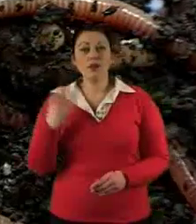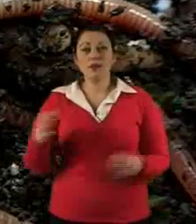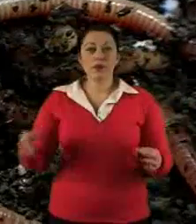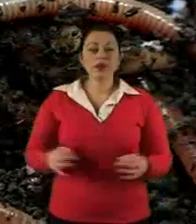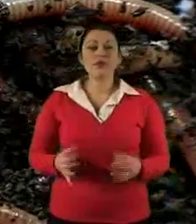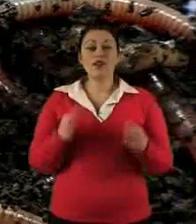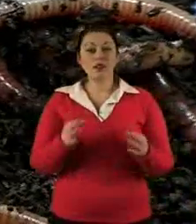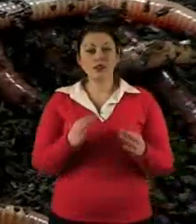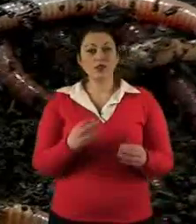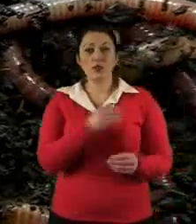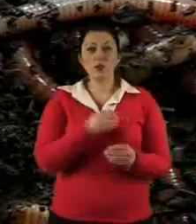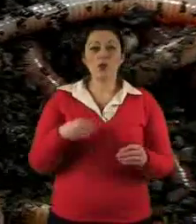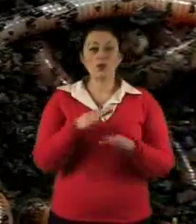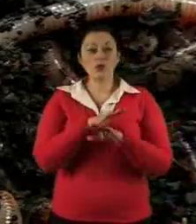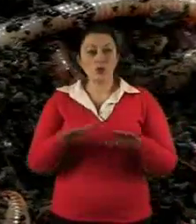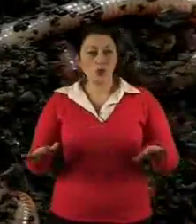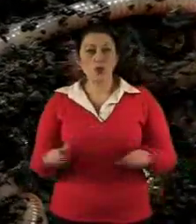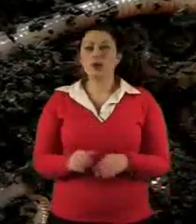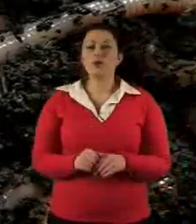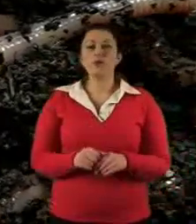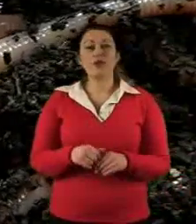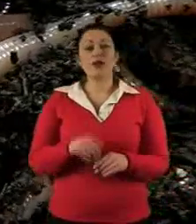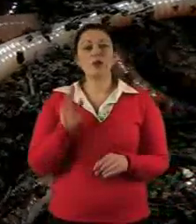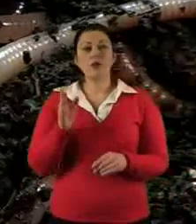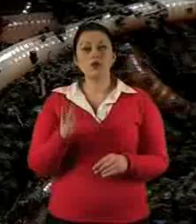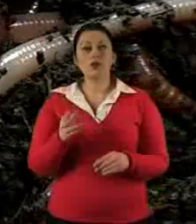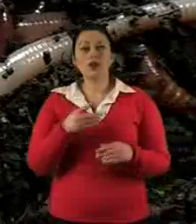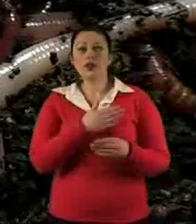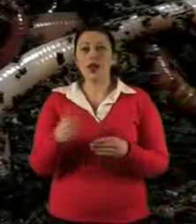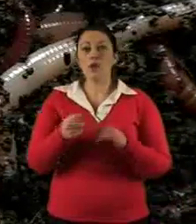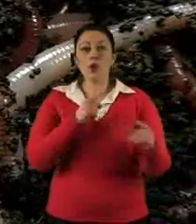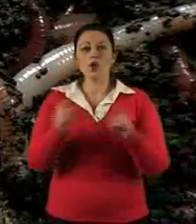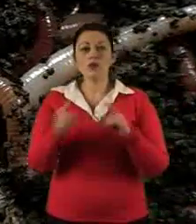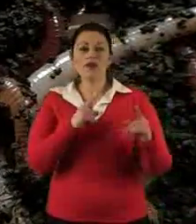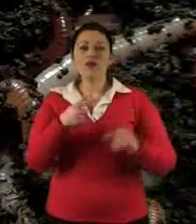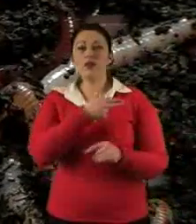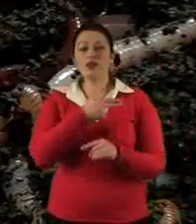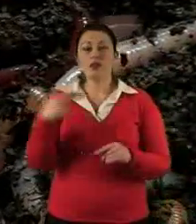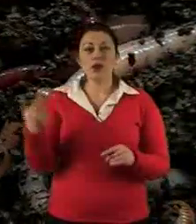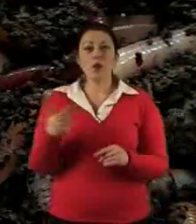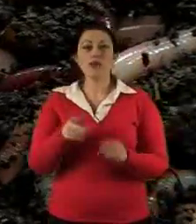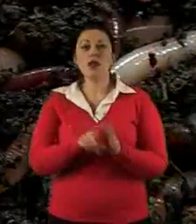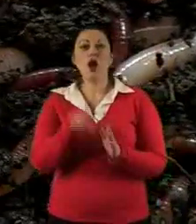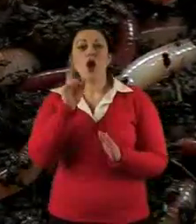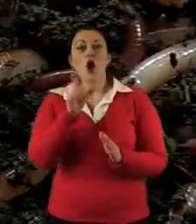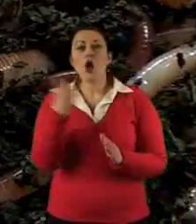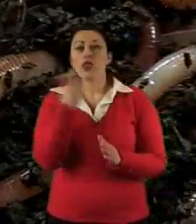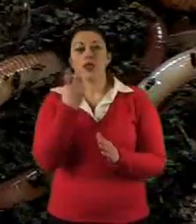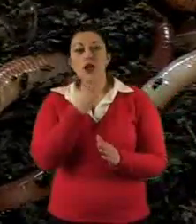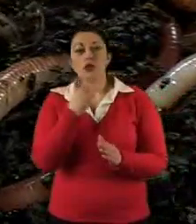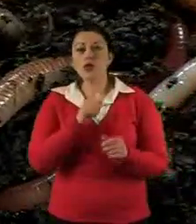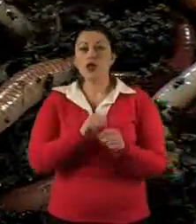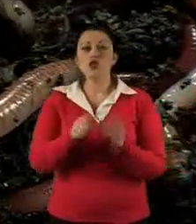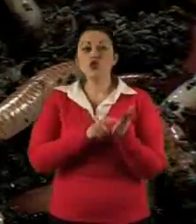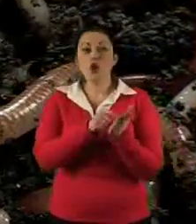Witamy Państwa. W dzisiejszym odcinku magazynu Polski Stół pozostaniemy przy produkcjach niszowych. Dla kogo interesująca może